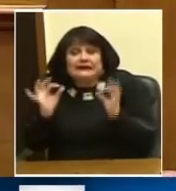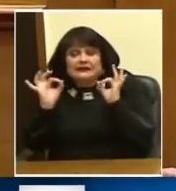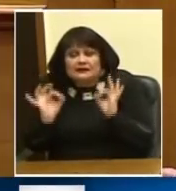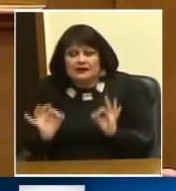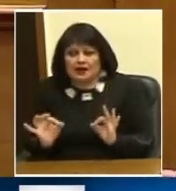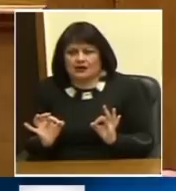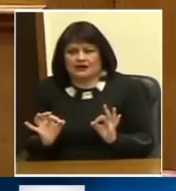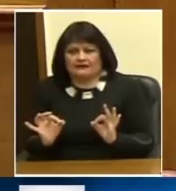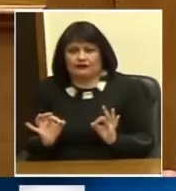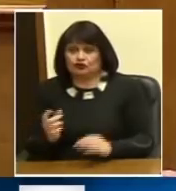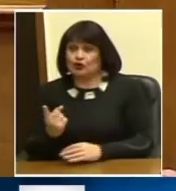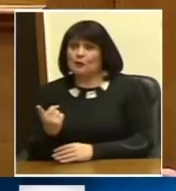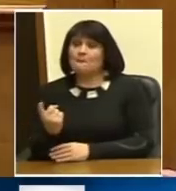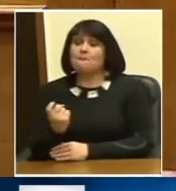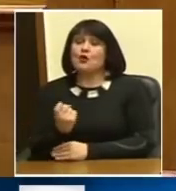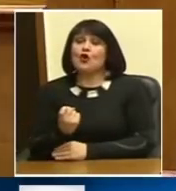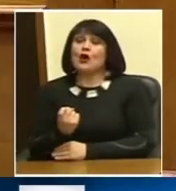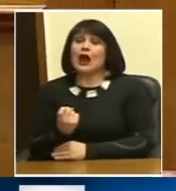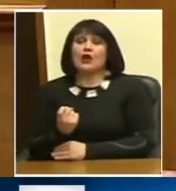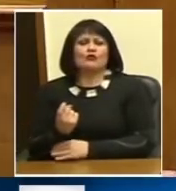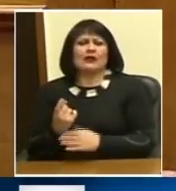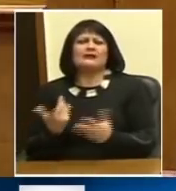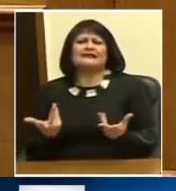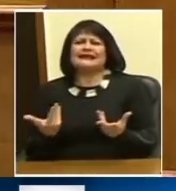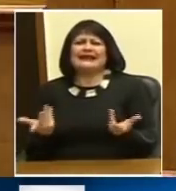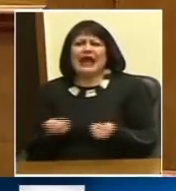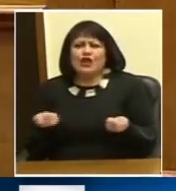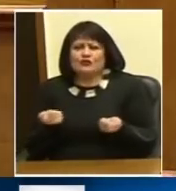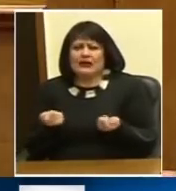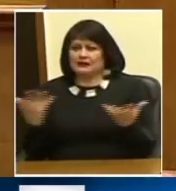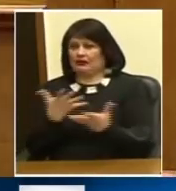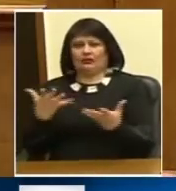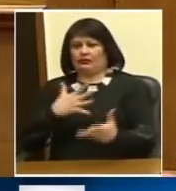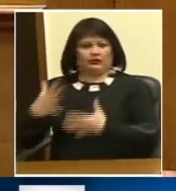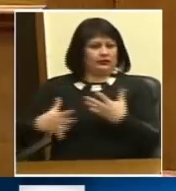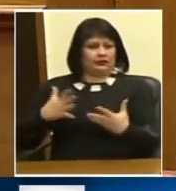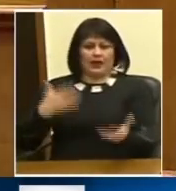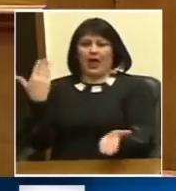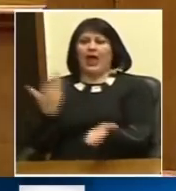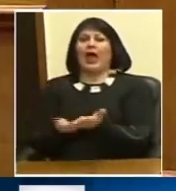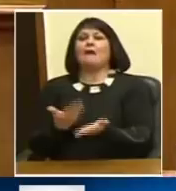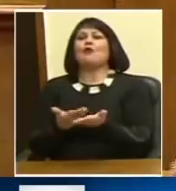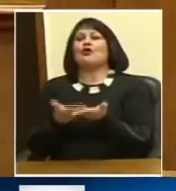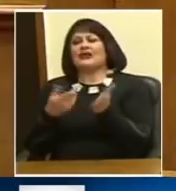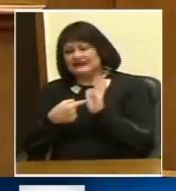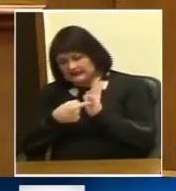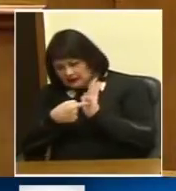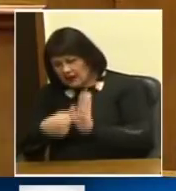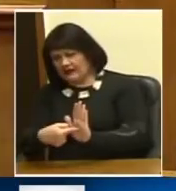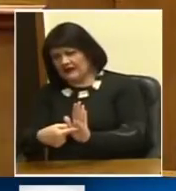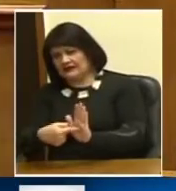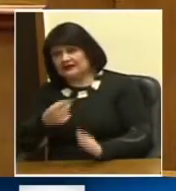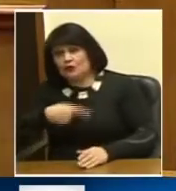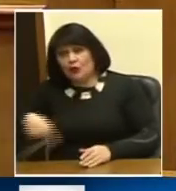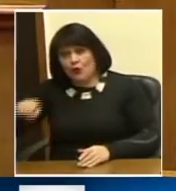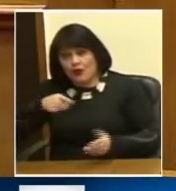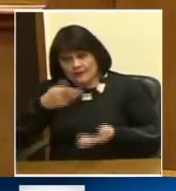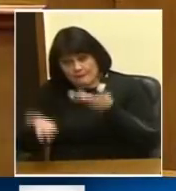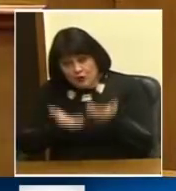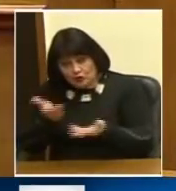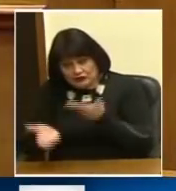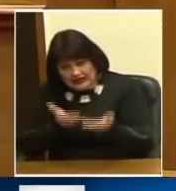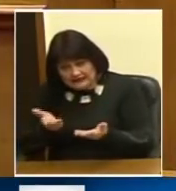Τους προκαλούμε μια απόλυτη σύγχυση. Ιδού λοιπόν, πεδίο δόξης λαμπρό, να πούμε όλες τις προτάσεις μας για